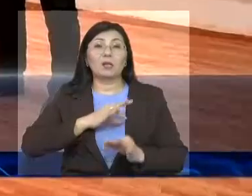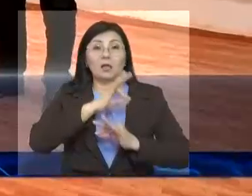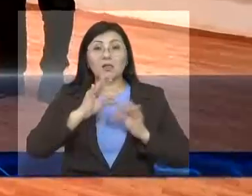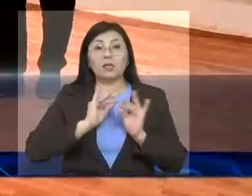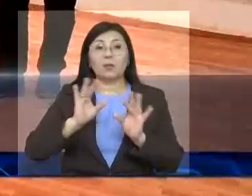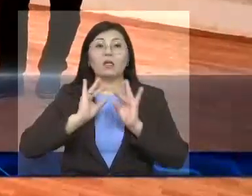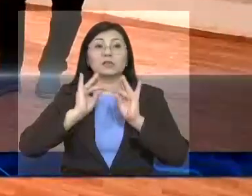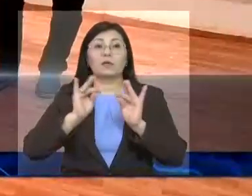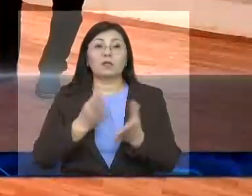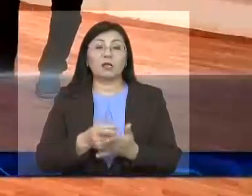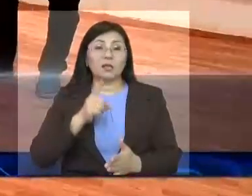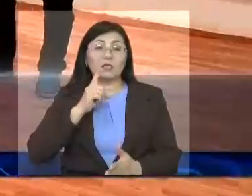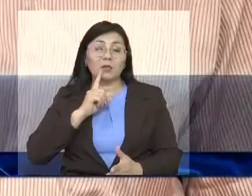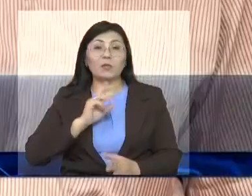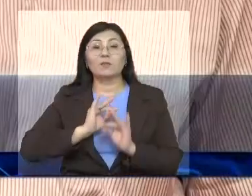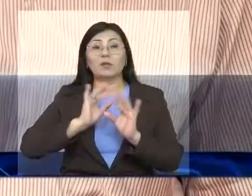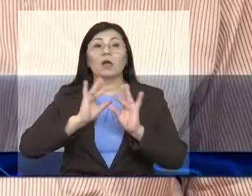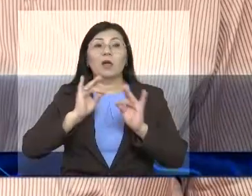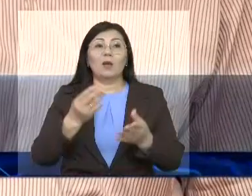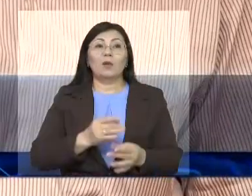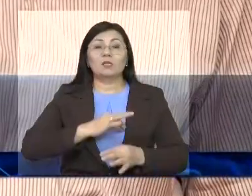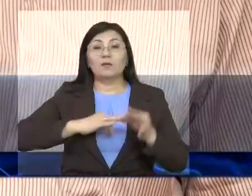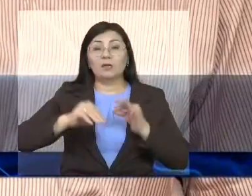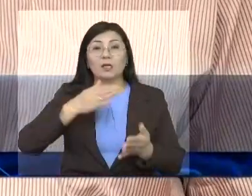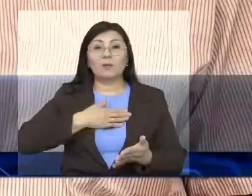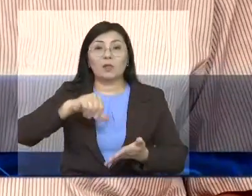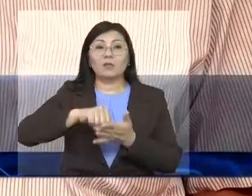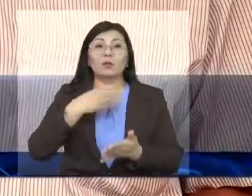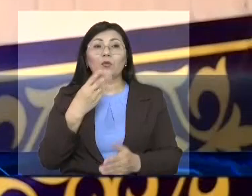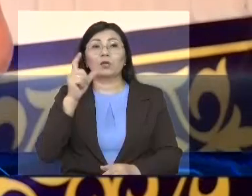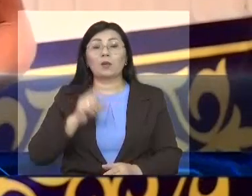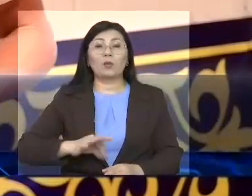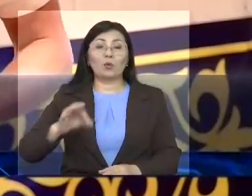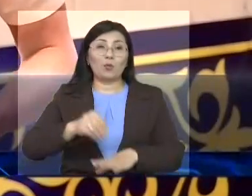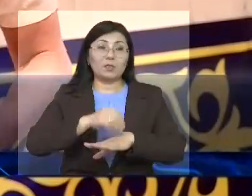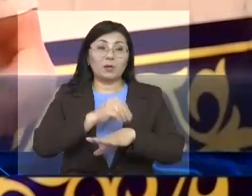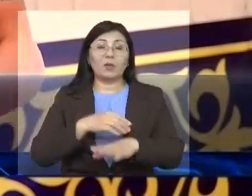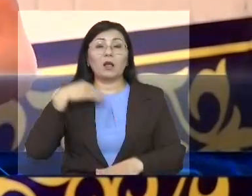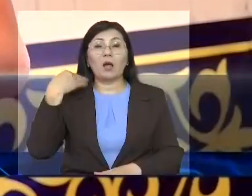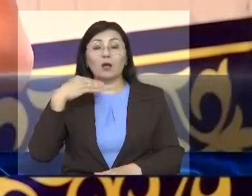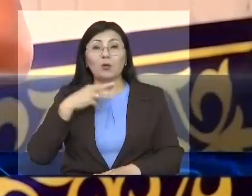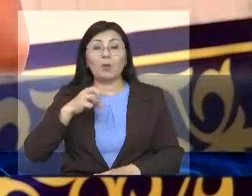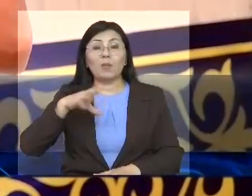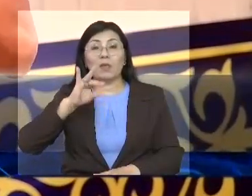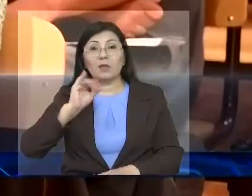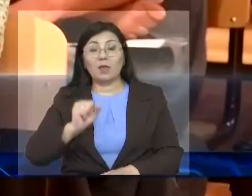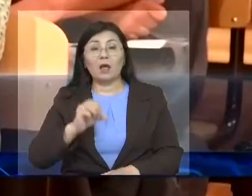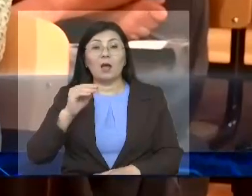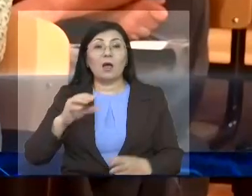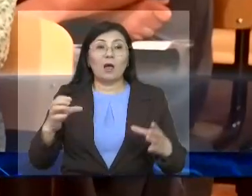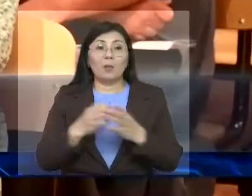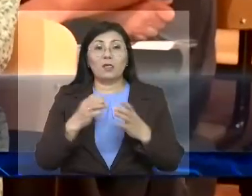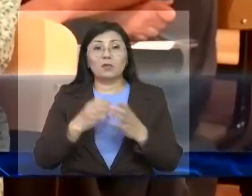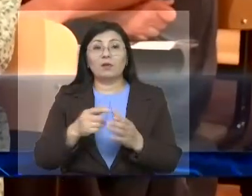кәсіп бастаудың тиімді тетіктерімен бөлісті. Әрі жобаға белсенді қатысушы 4 адам облыс әкімі және Ақтөбе медиа жауапкершілігі шектеулі